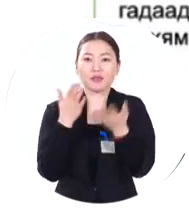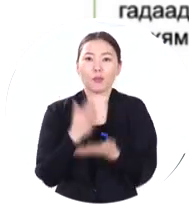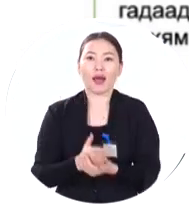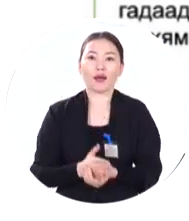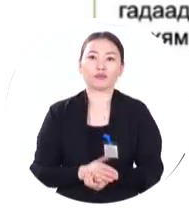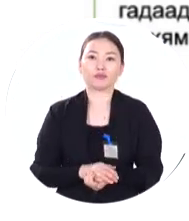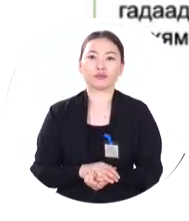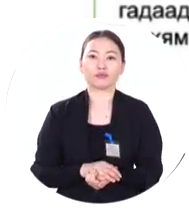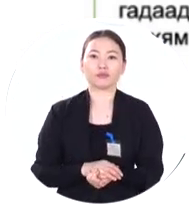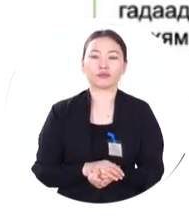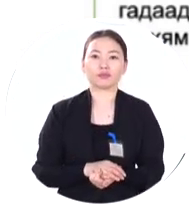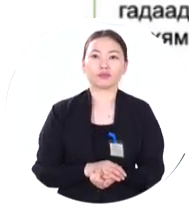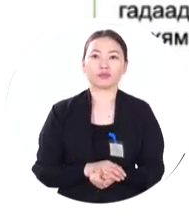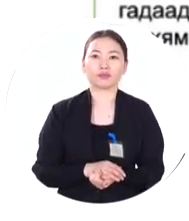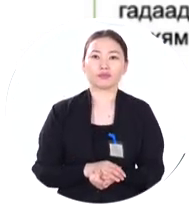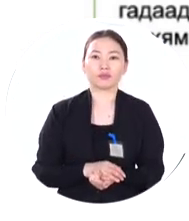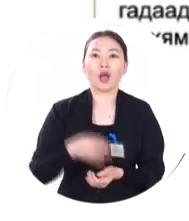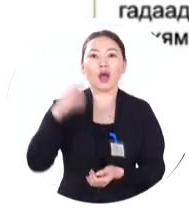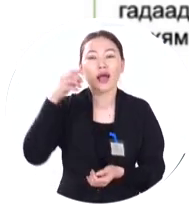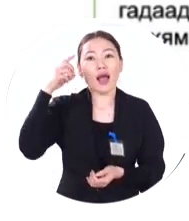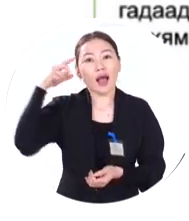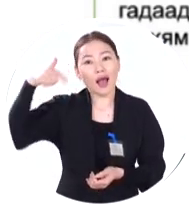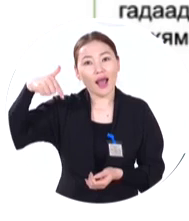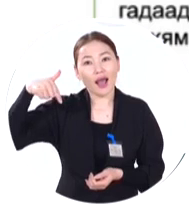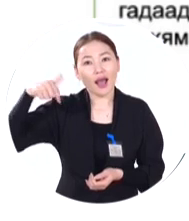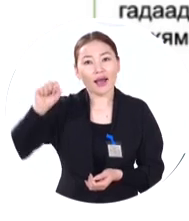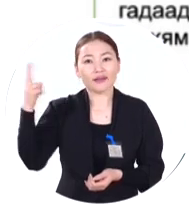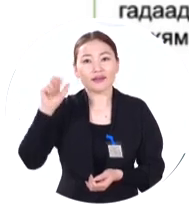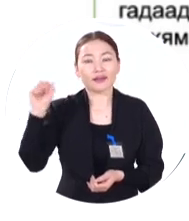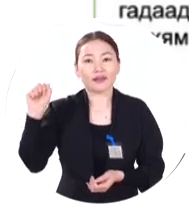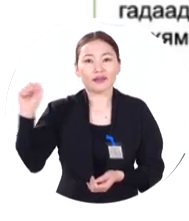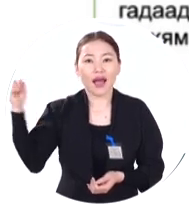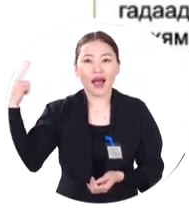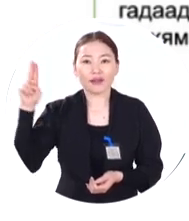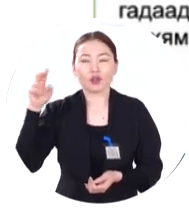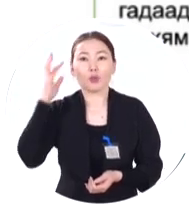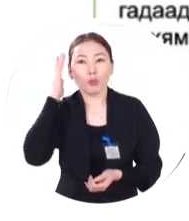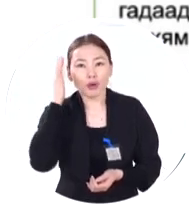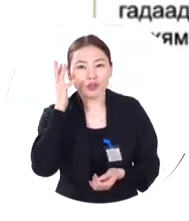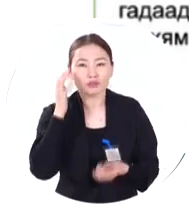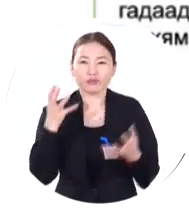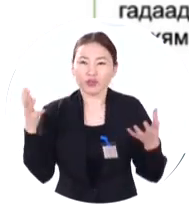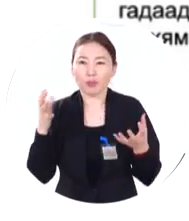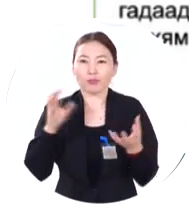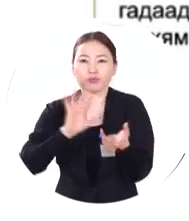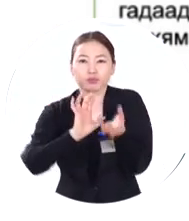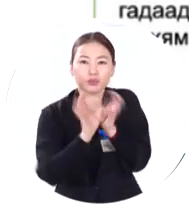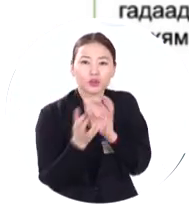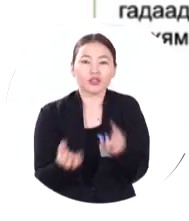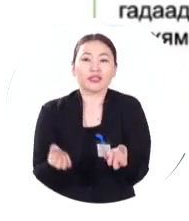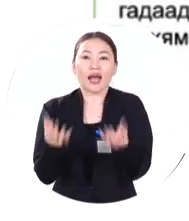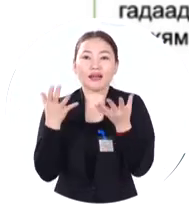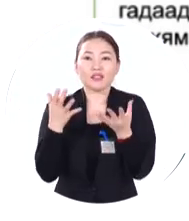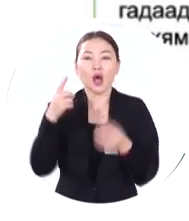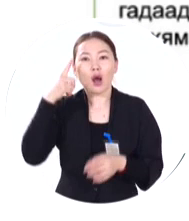Монголд шин бодлого явуулсан нь шин засгийн бодлого байсан. За, энэхүү бодлогыг тэгвэл монголчууд хэрхэн хүлээж авсан юм болов? За,